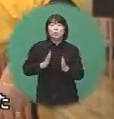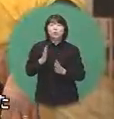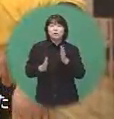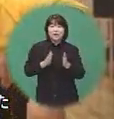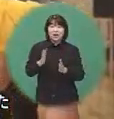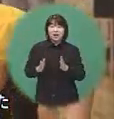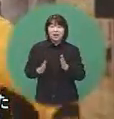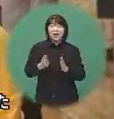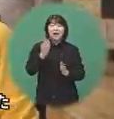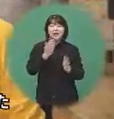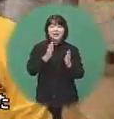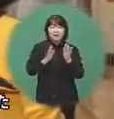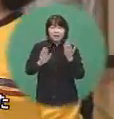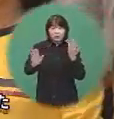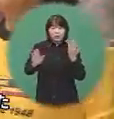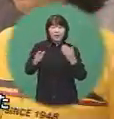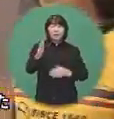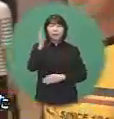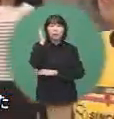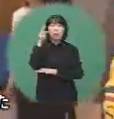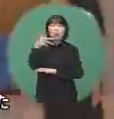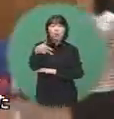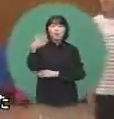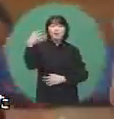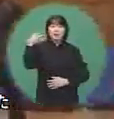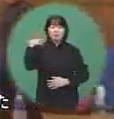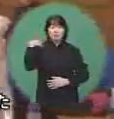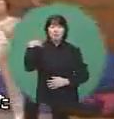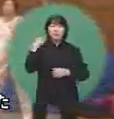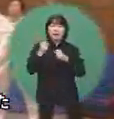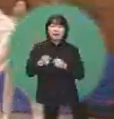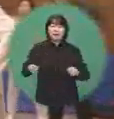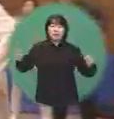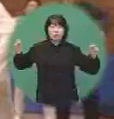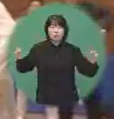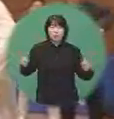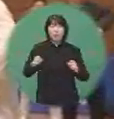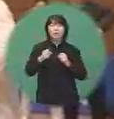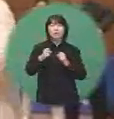極拳の講師による気功体操に汗を流しました。